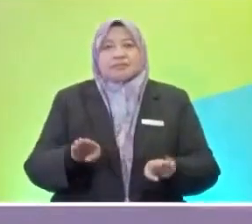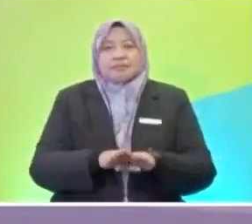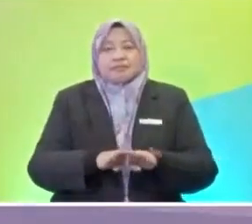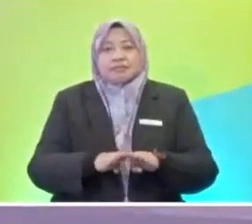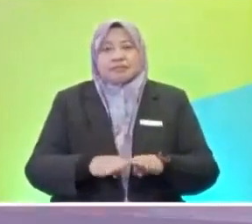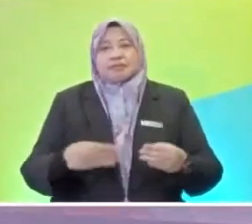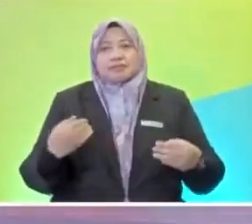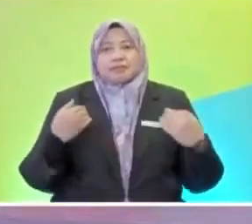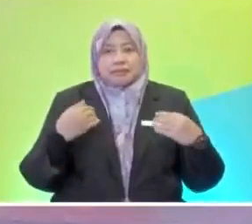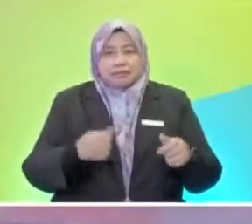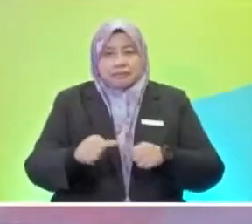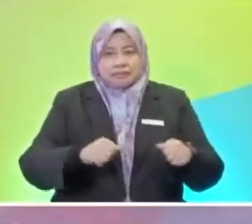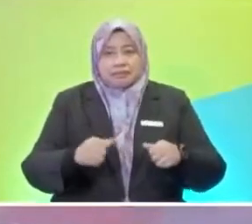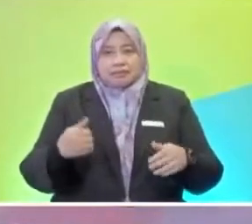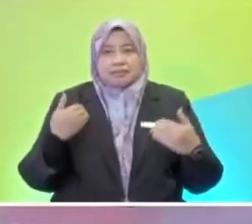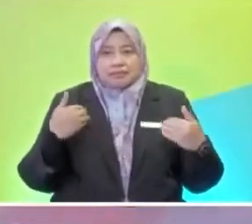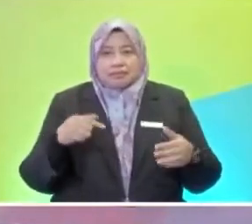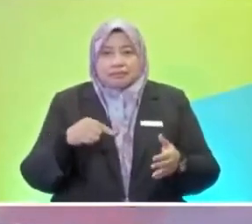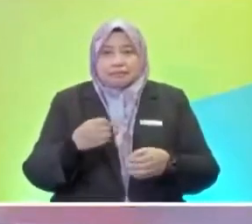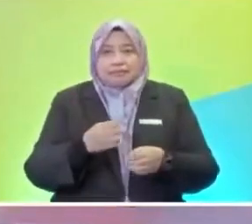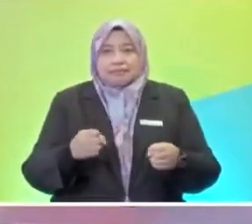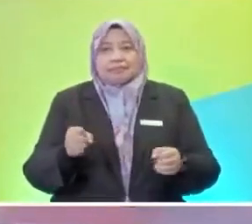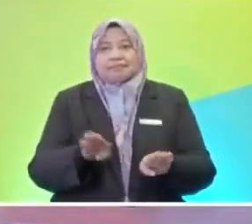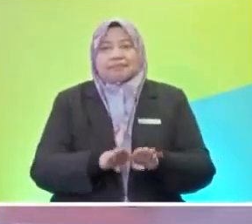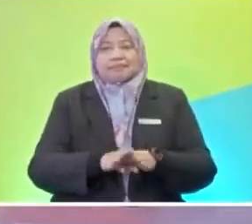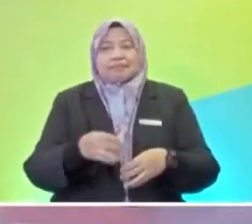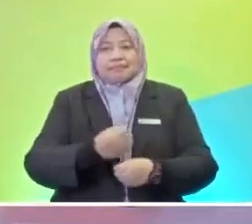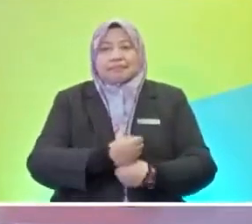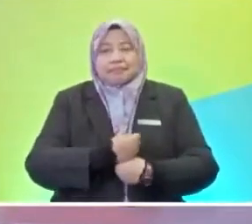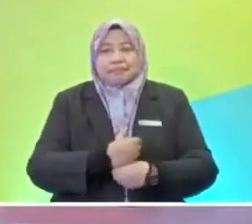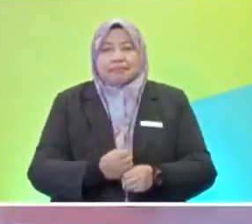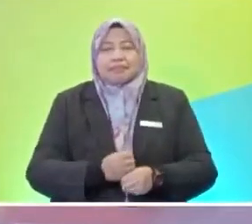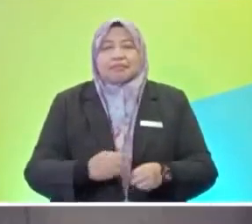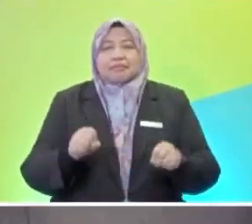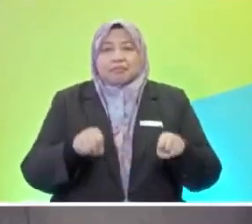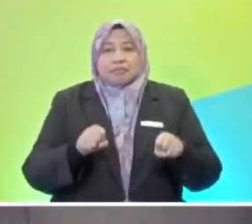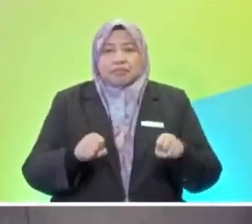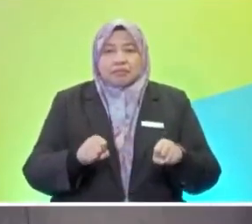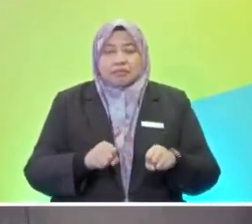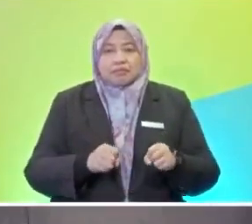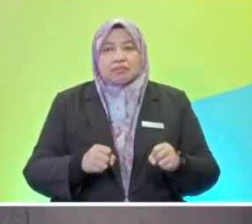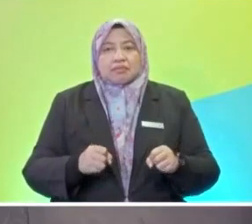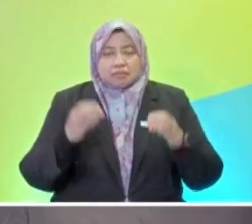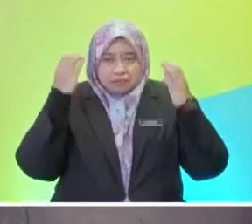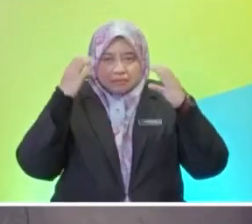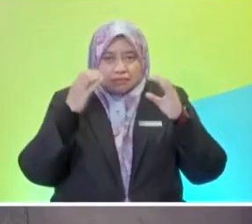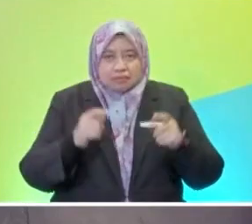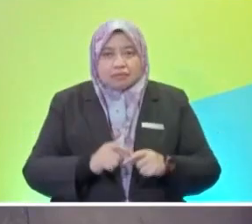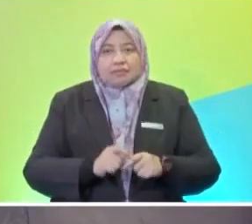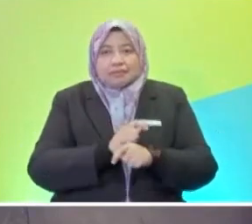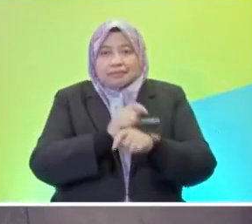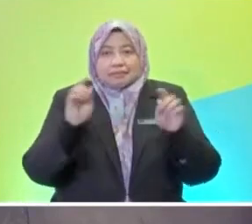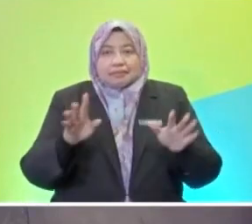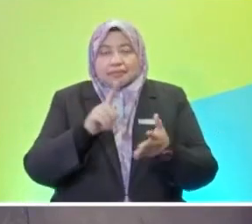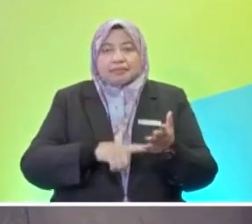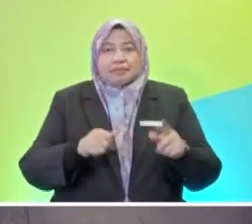bentuk segitiga bentuk bulatan jadi boneka lagi apa itu biji kita